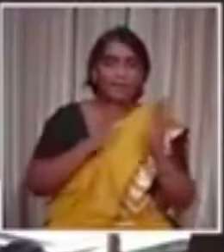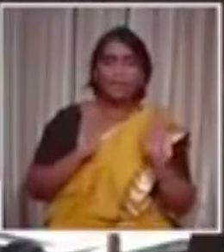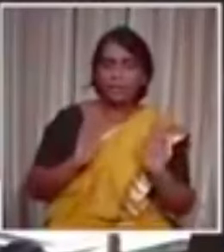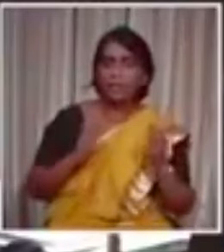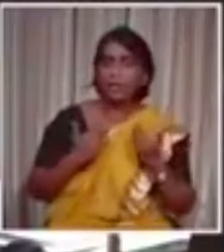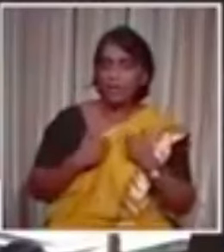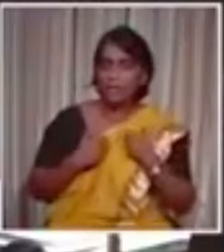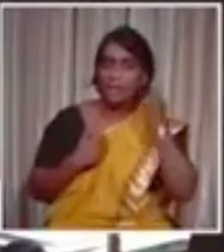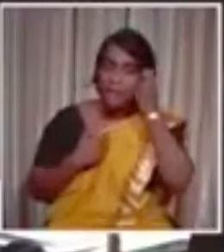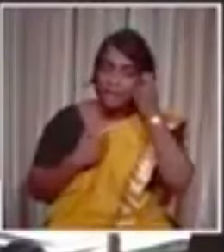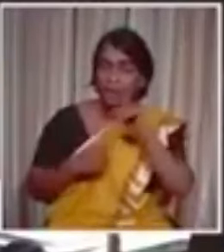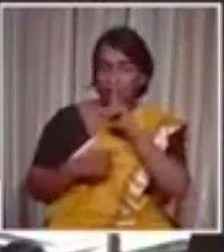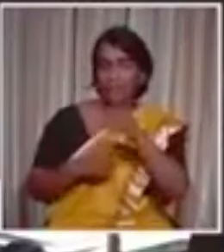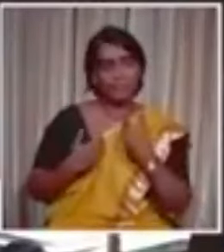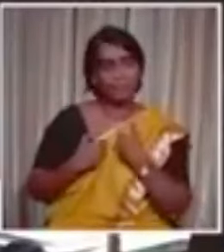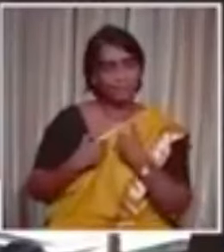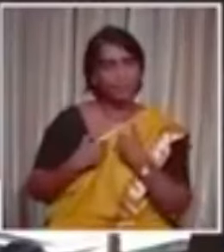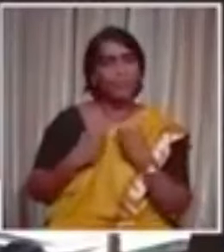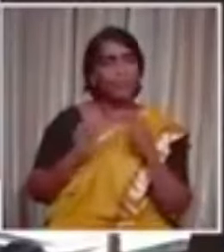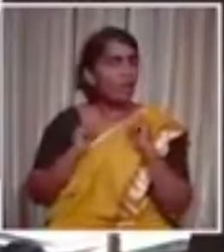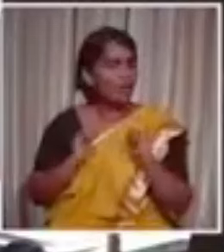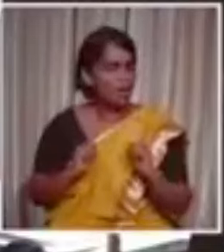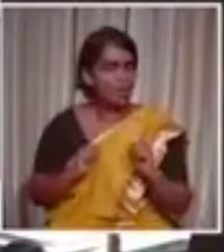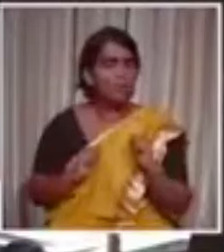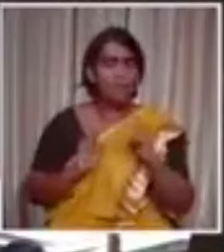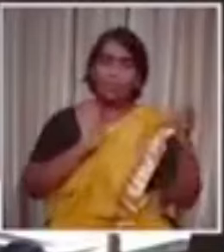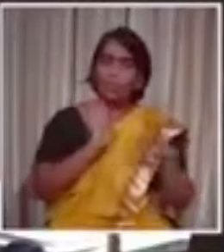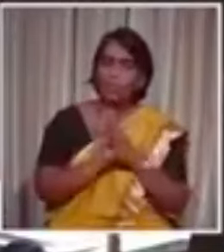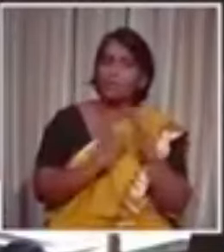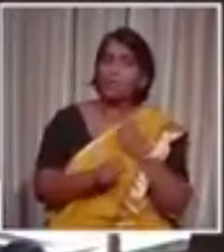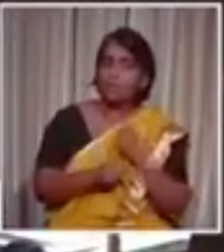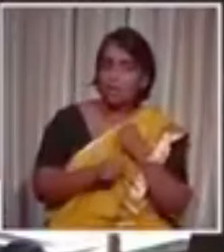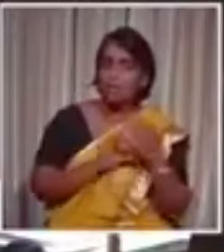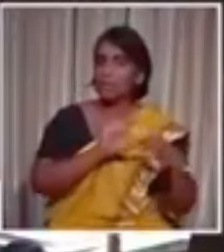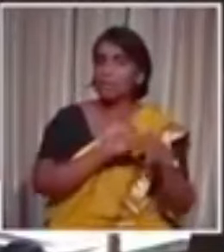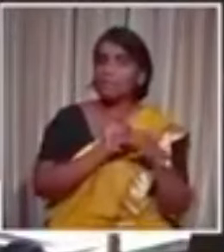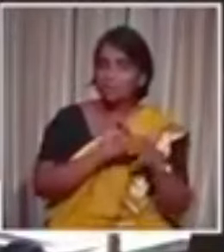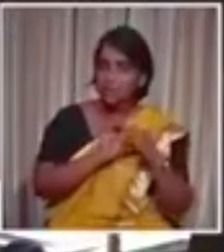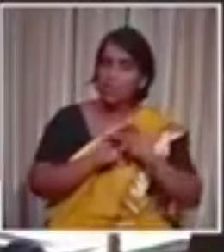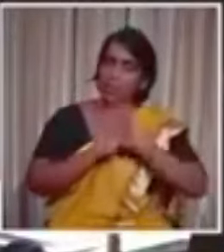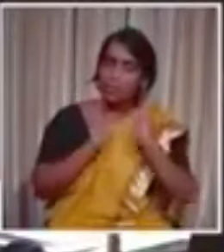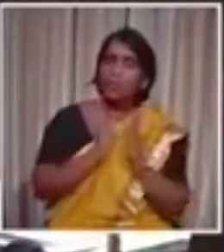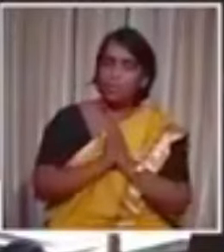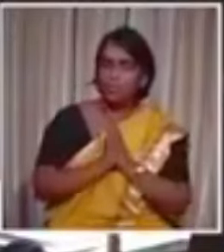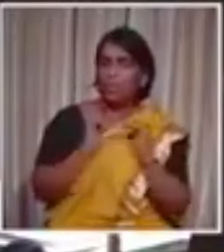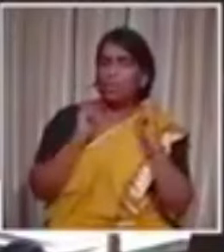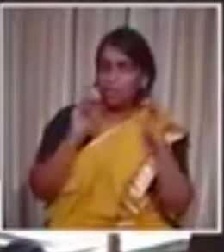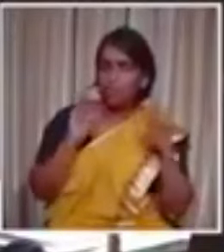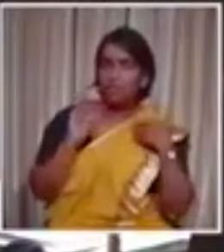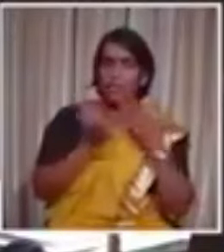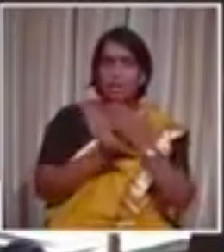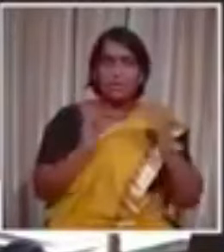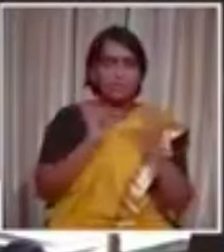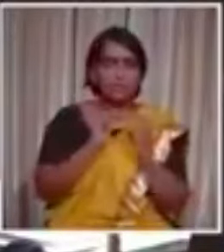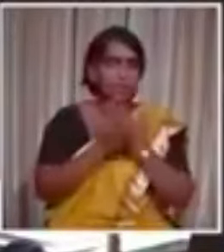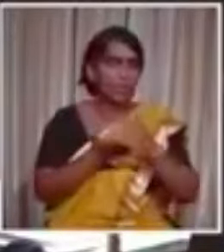අපේ යෝජනාව ගැබ් වී තිබුණේ එතන. කොහොමද සර්වපාක්ෂික ආණ්ඩුවට සම්බන්ධ වෙන හැම දෙනාම සාධාරණ සමකොටස්කරුවන් බවට